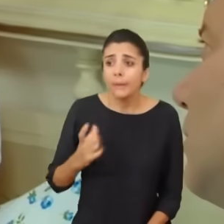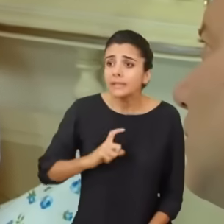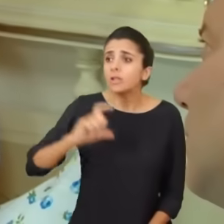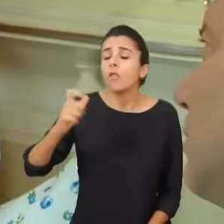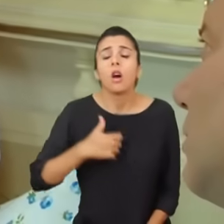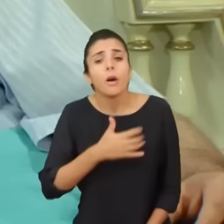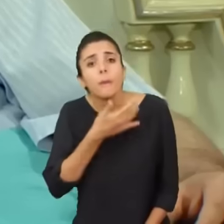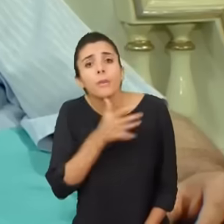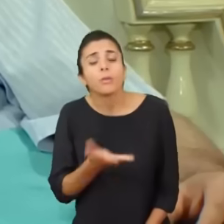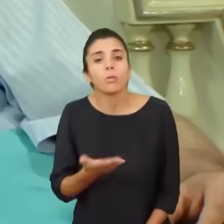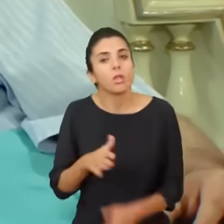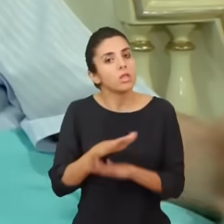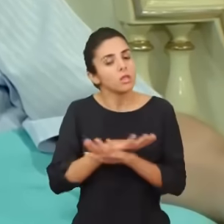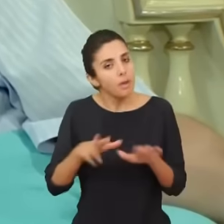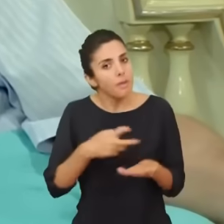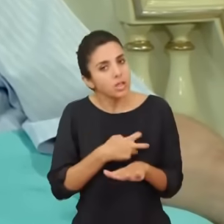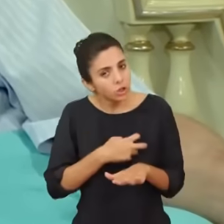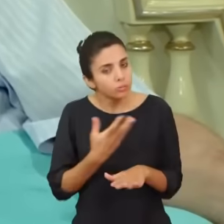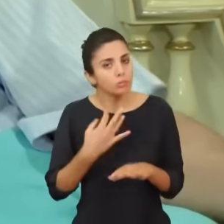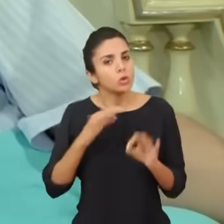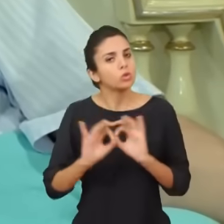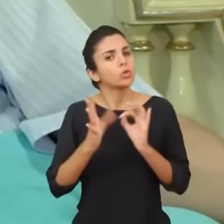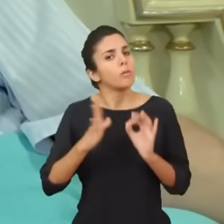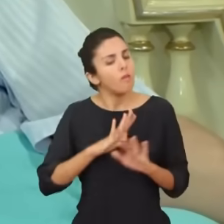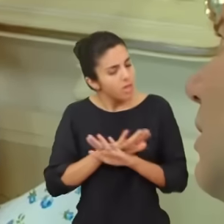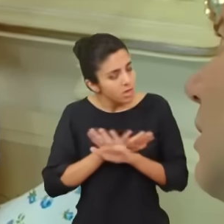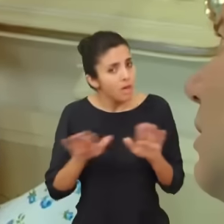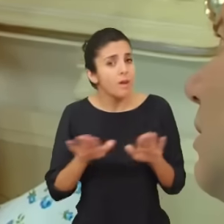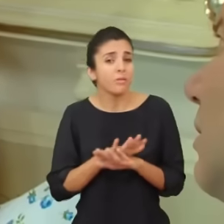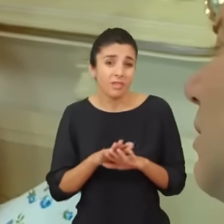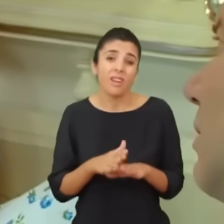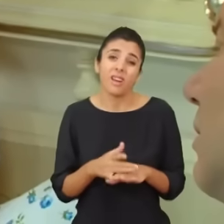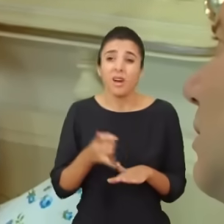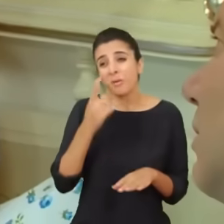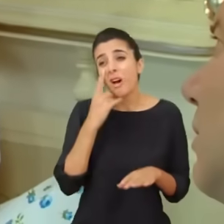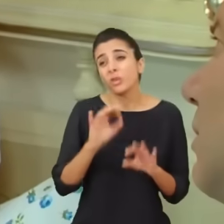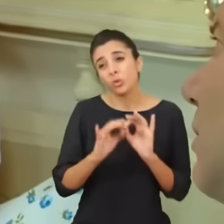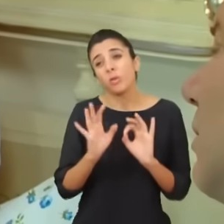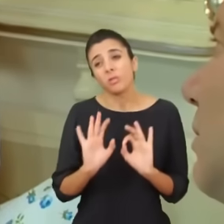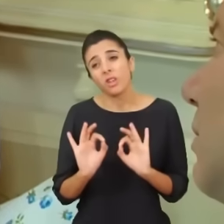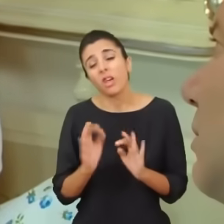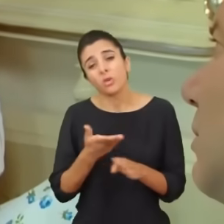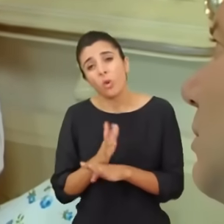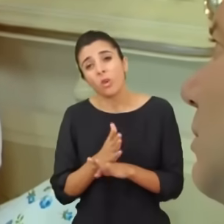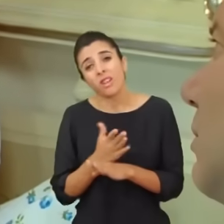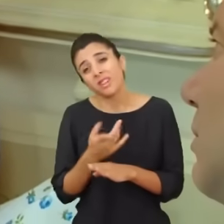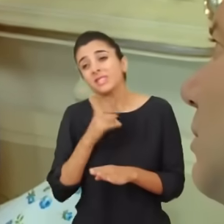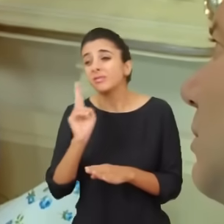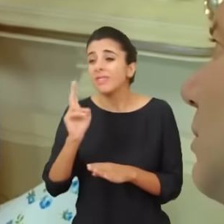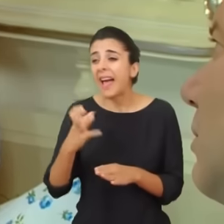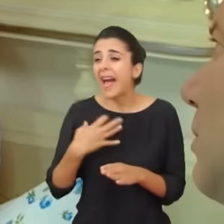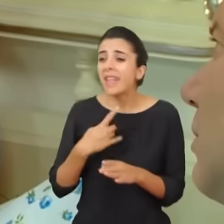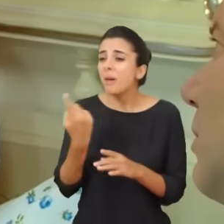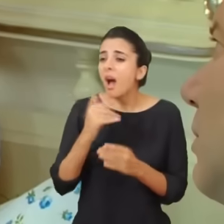diyeceğimi bilemiyorum onlara. Tamam aşkım, halledeceğiz. Halledeceğiz. Ya halledeceğiz tabii. Nasıl olsa senin düzeninde